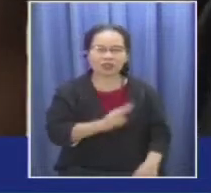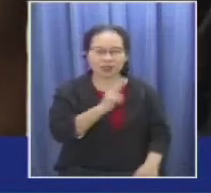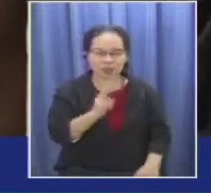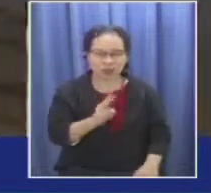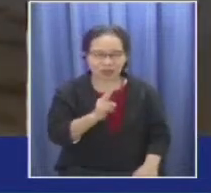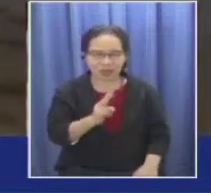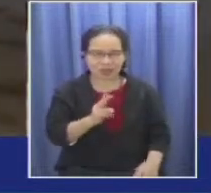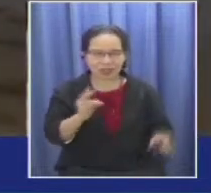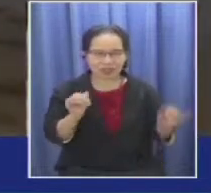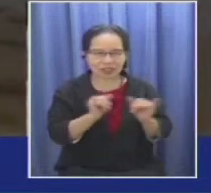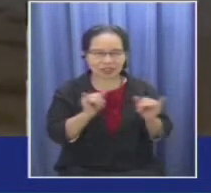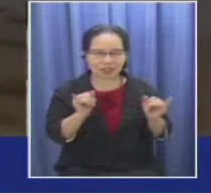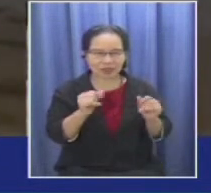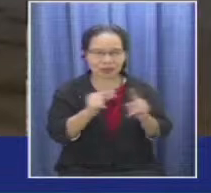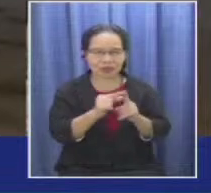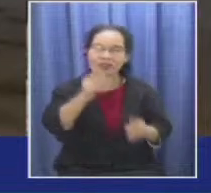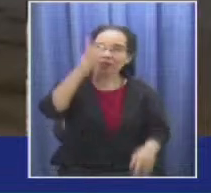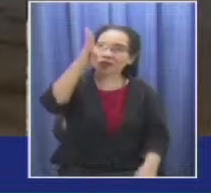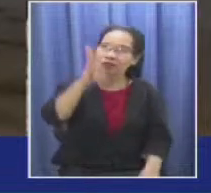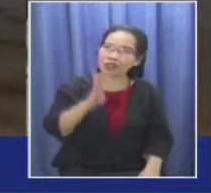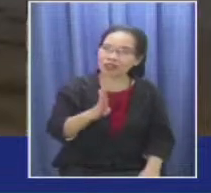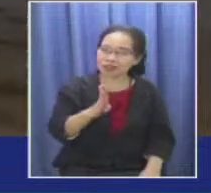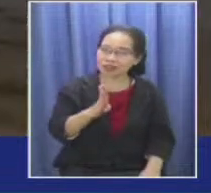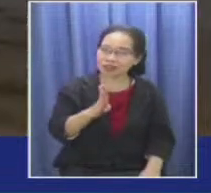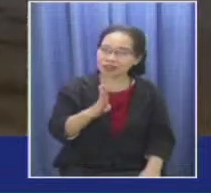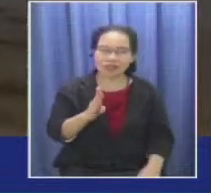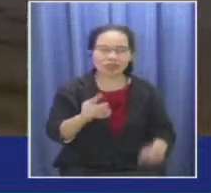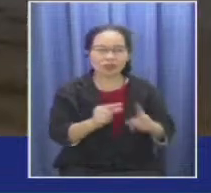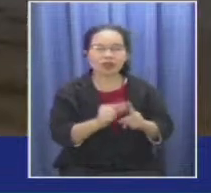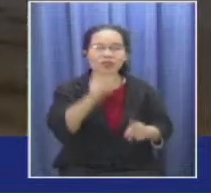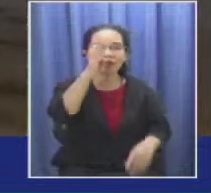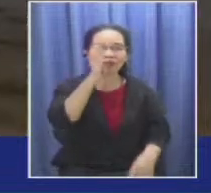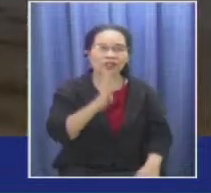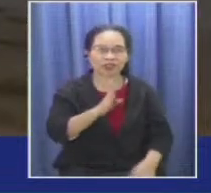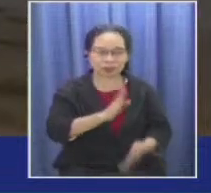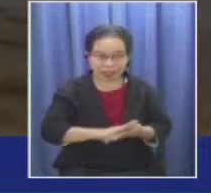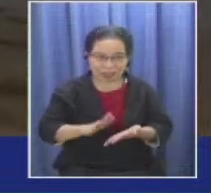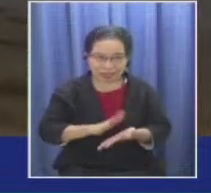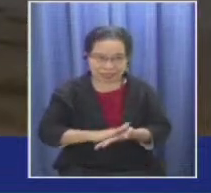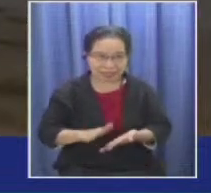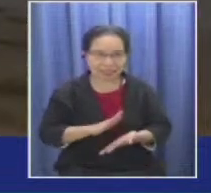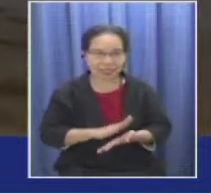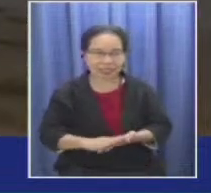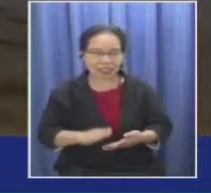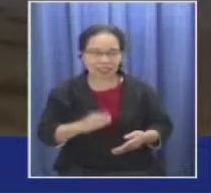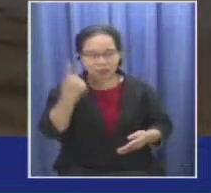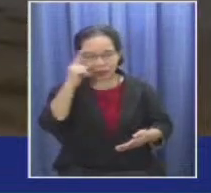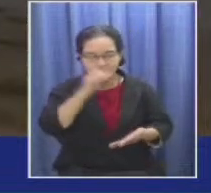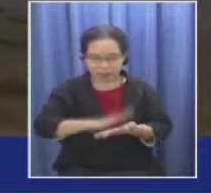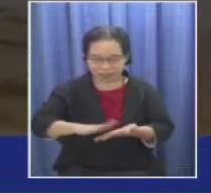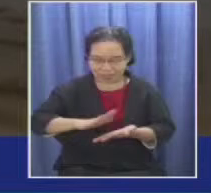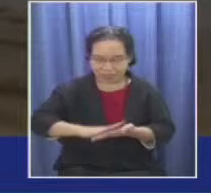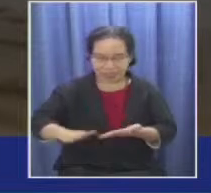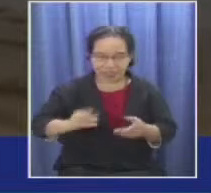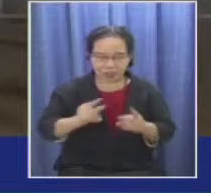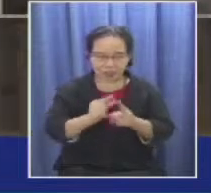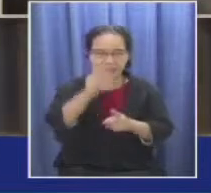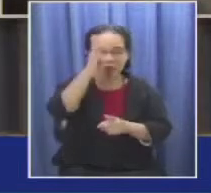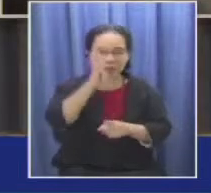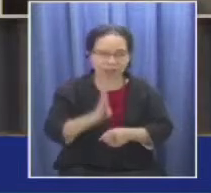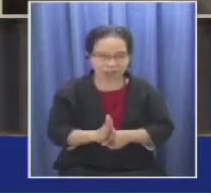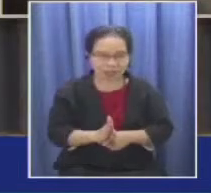de semina no kwoto baabi. Na o de nsuo saa kwesi wonta de wa ha be firi enti samina no ade ama wo no fedi